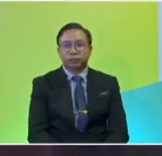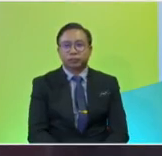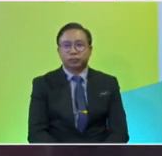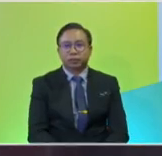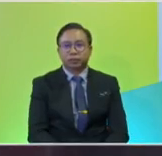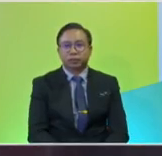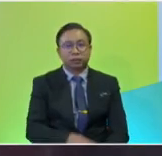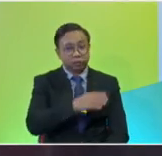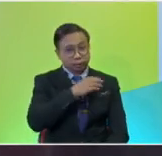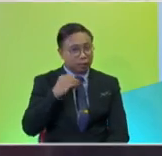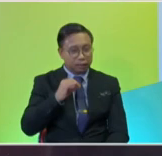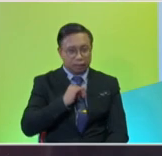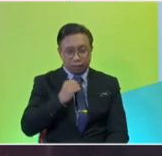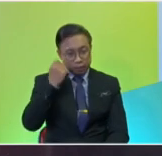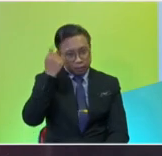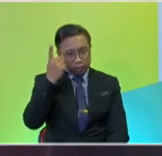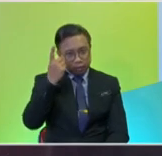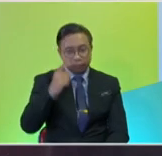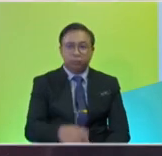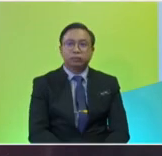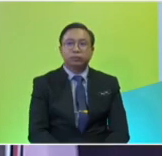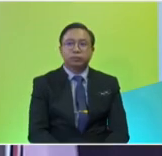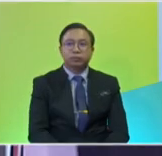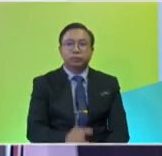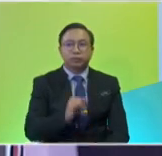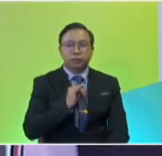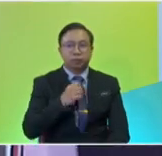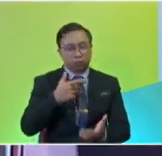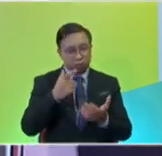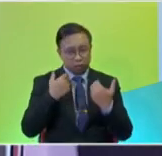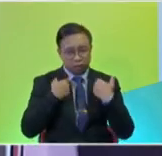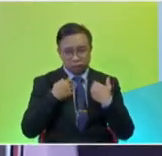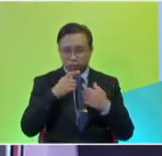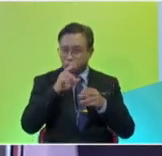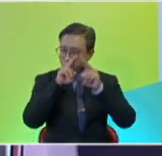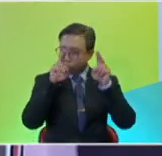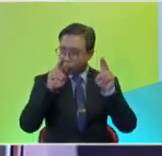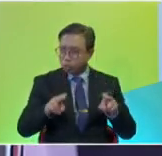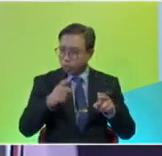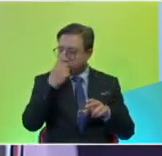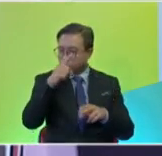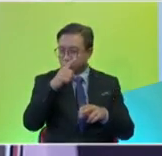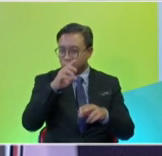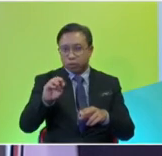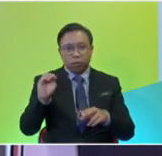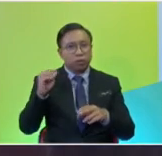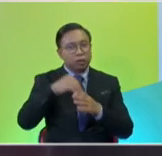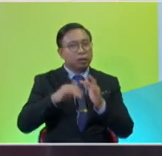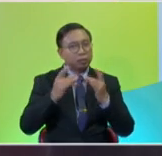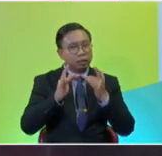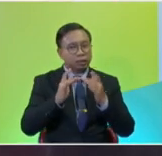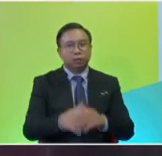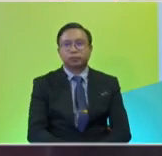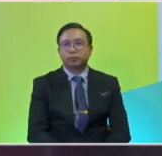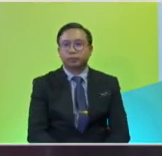dan cukup saya paham eh kita ada satu Uji ujian untuk waktu uji diri untuk memilih kita dan kalian betul